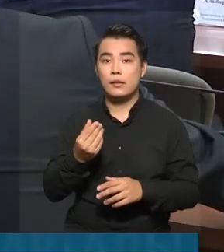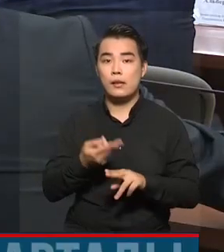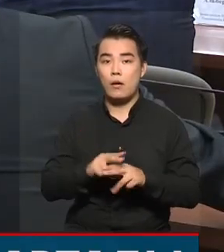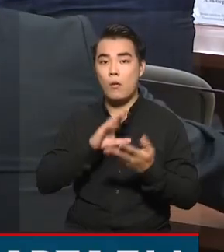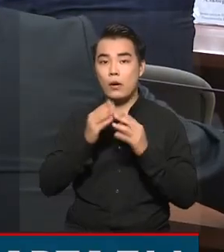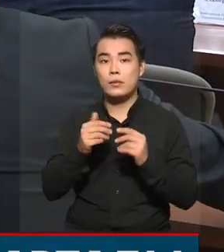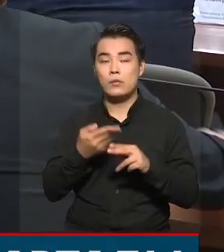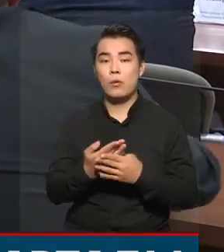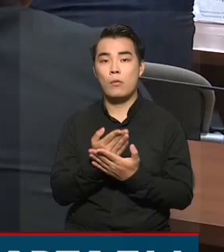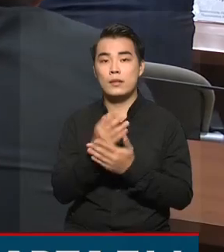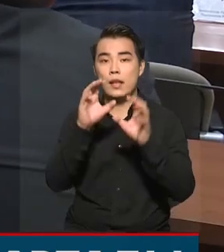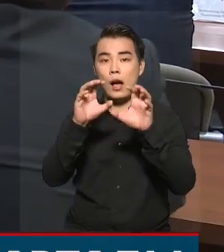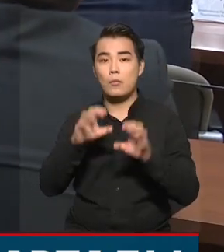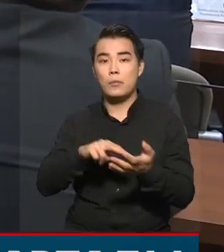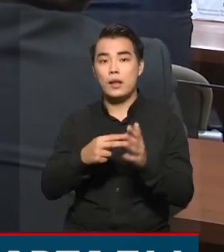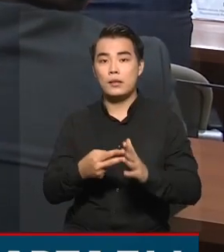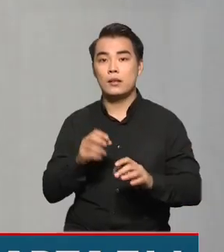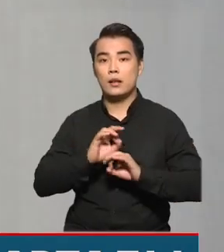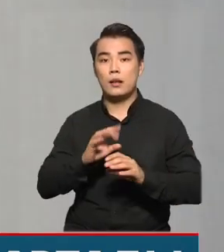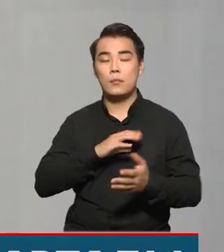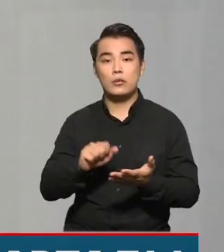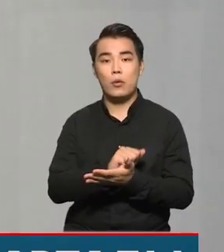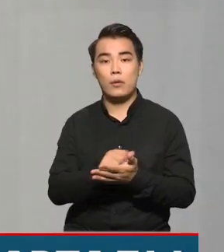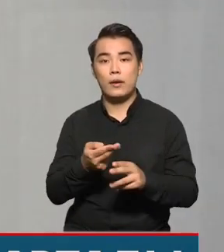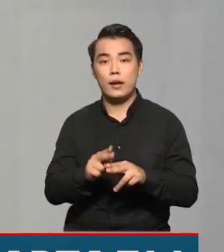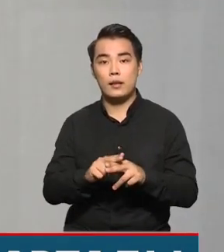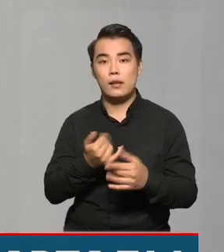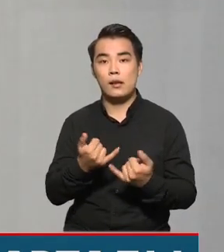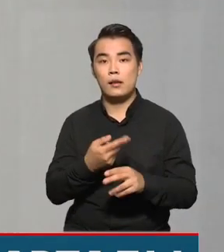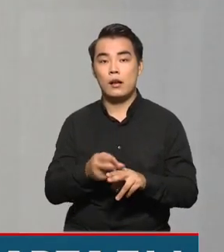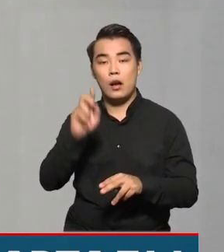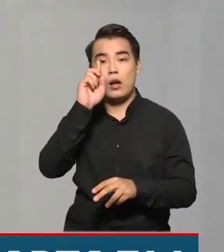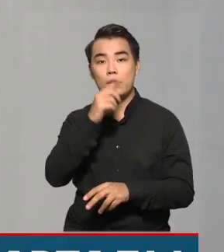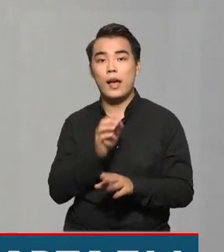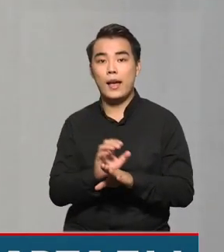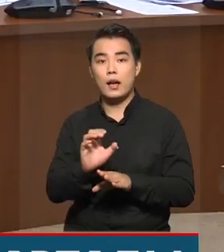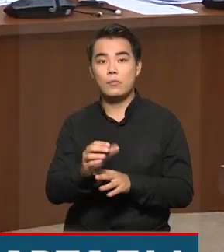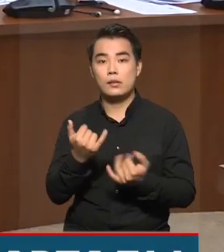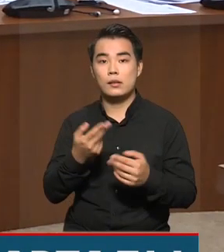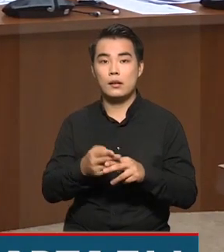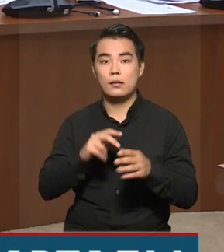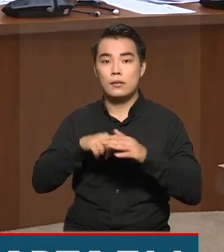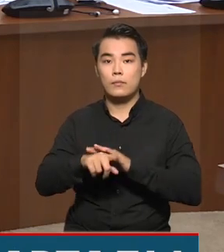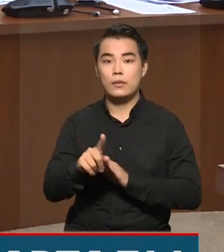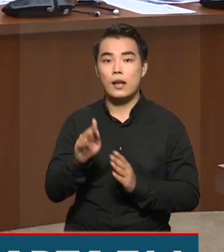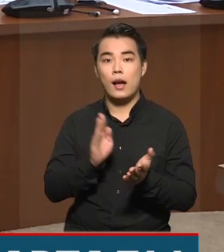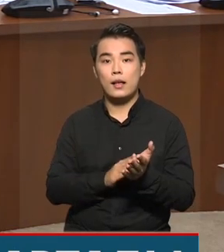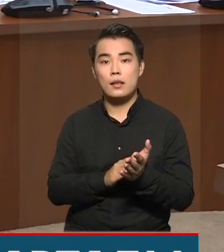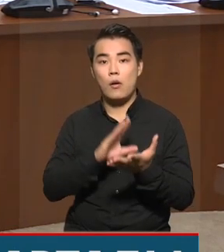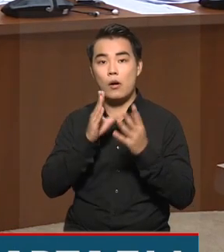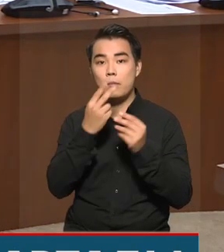жаңа заң жобасын таныстырды. Құжаттың мақсаты елден экспортқа шығатын тауарлардың нарықтық бағамен сатылуын